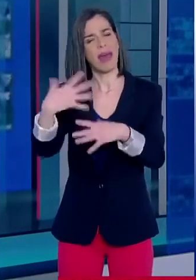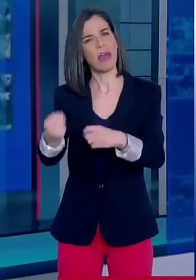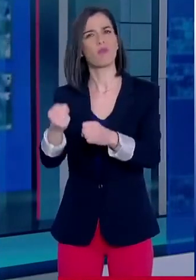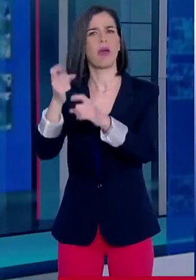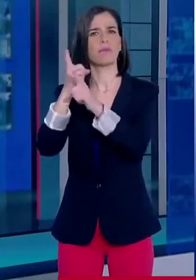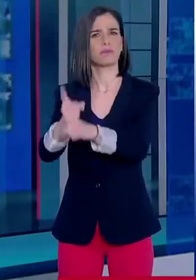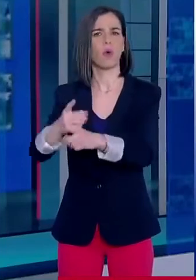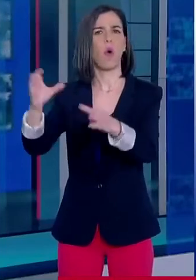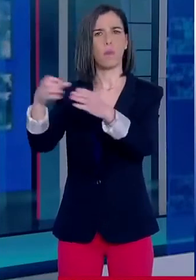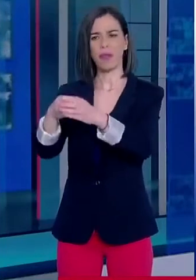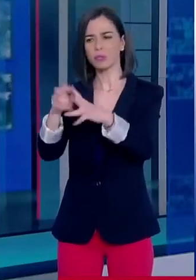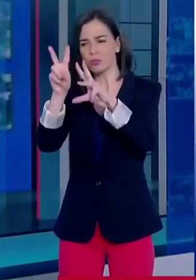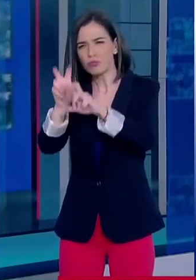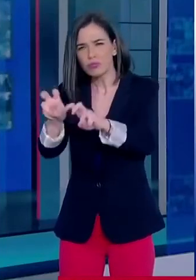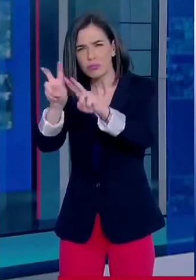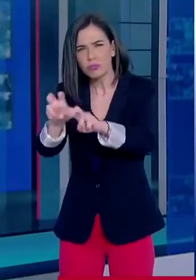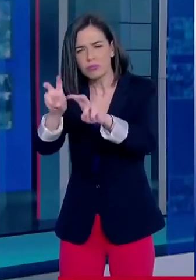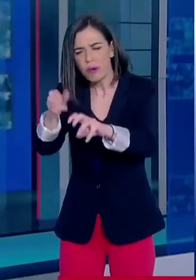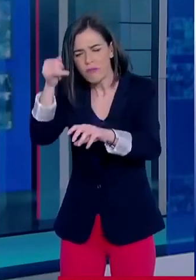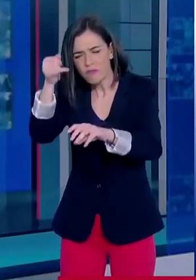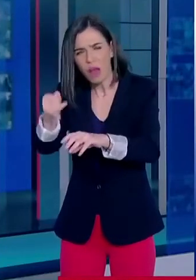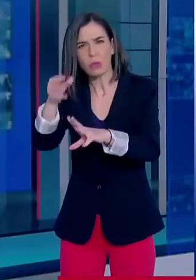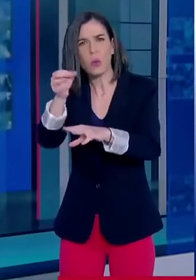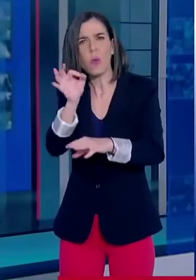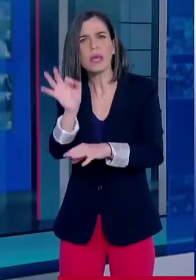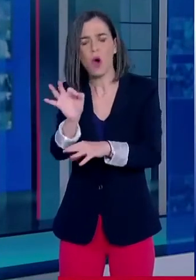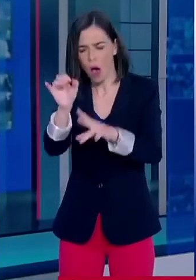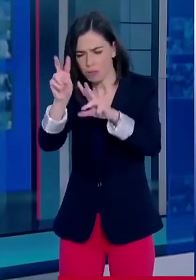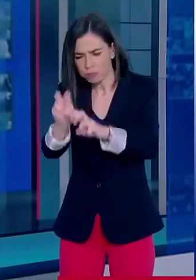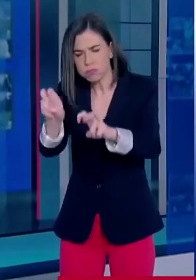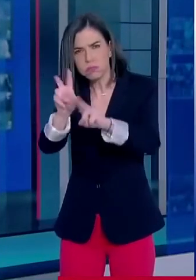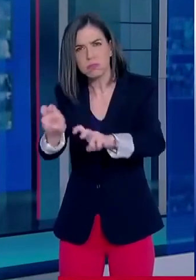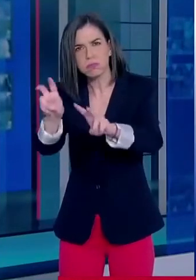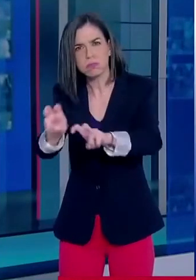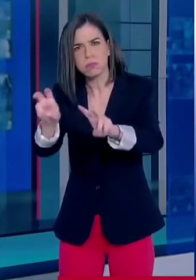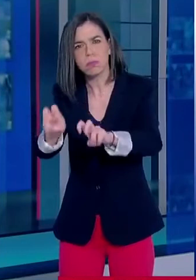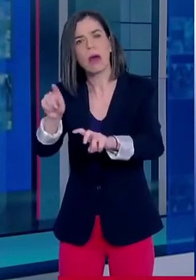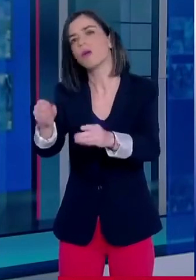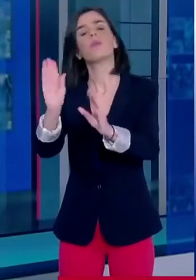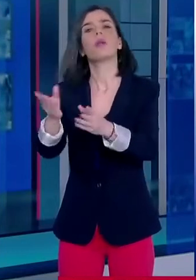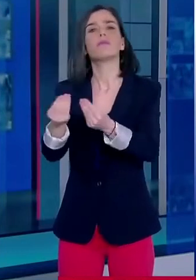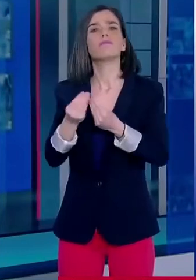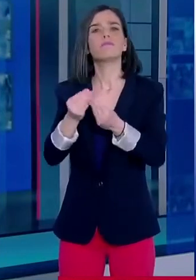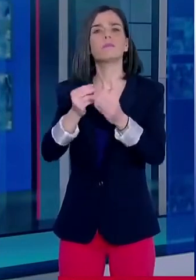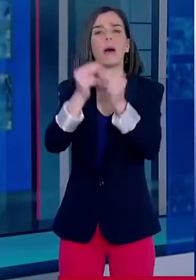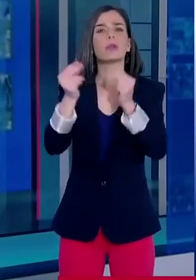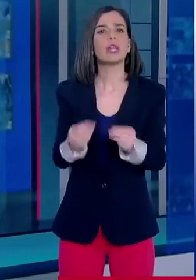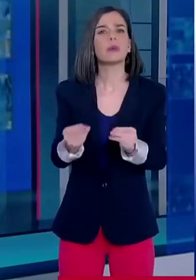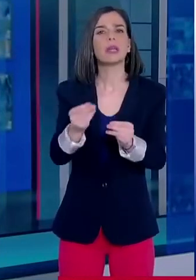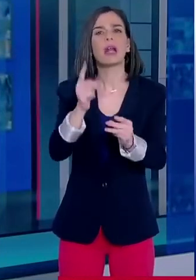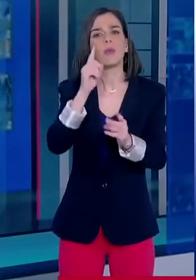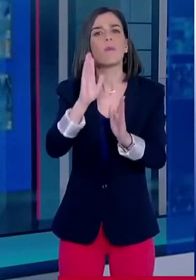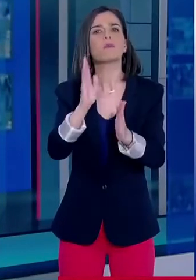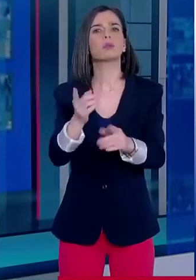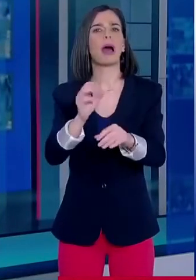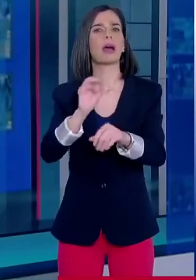ομάδες που μελετούν τον ιό και πολύ συγκροτημένα μπορούν να μας δίνουν συμπεράσματα σχετικά με την εξέλιξη του